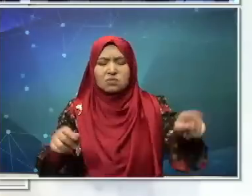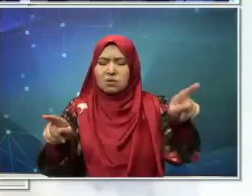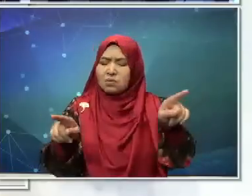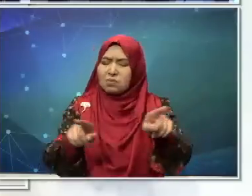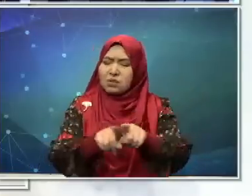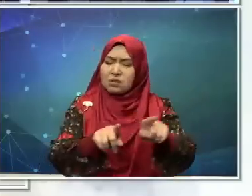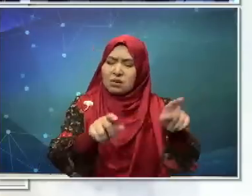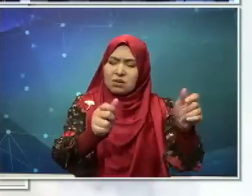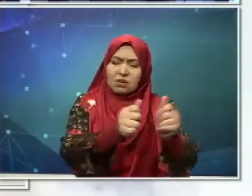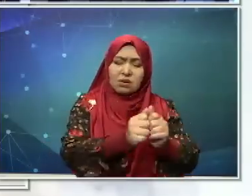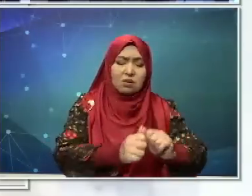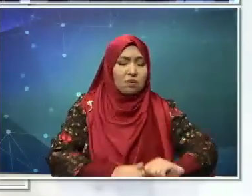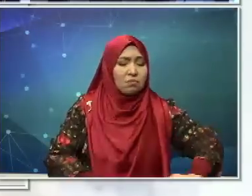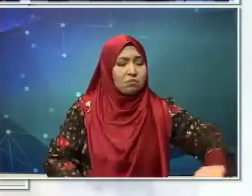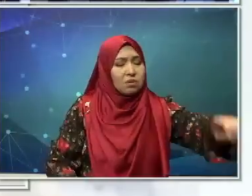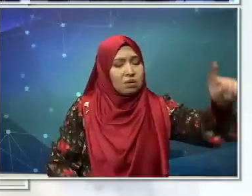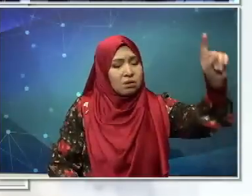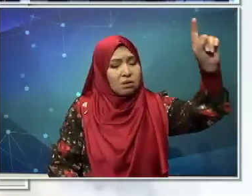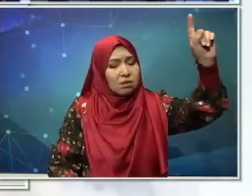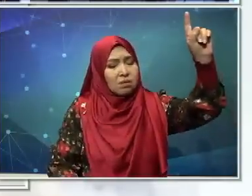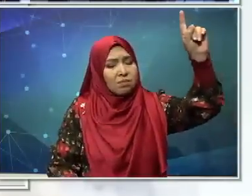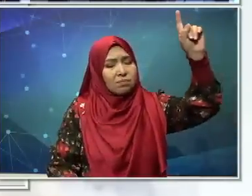walawa junghuhn